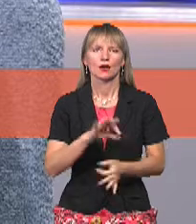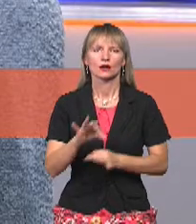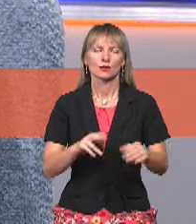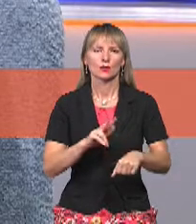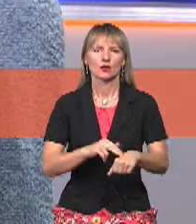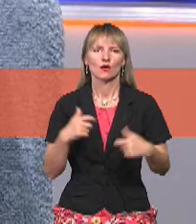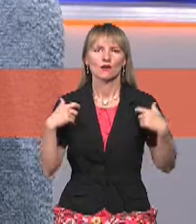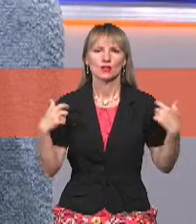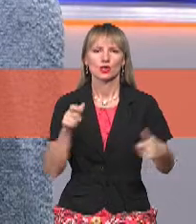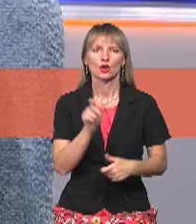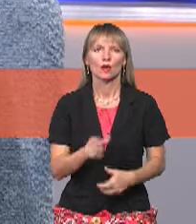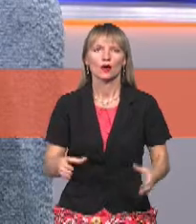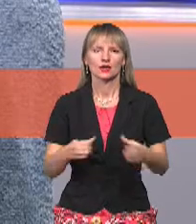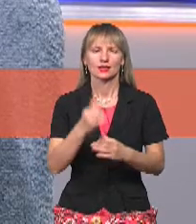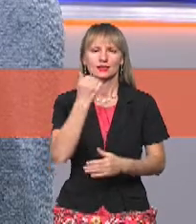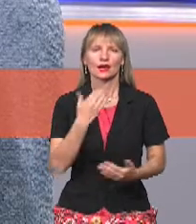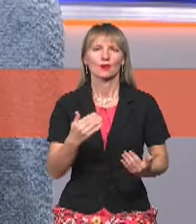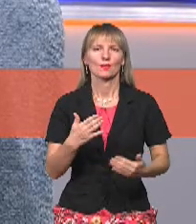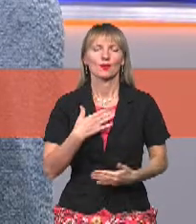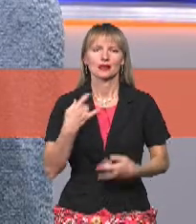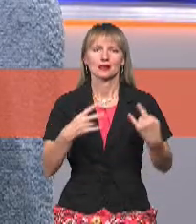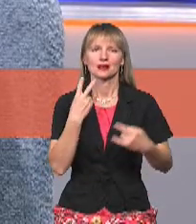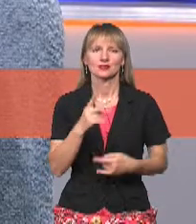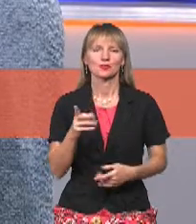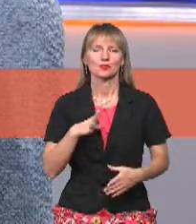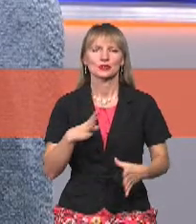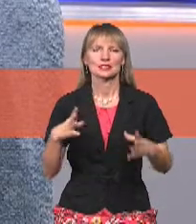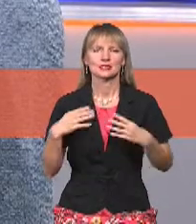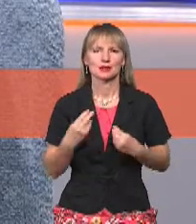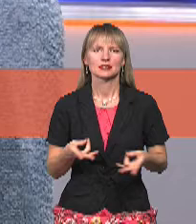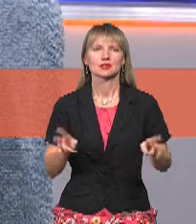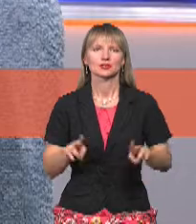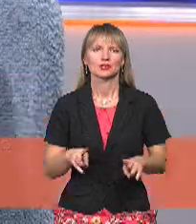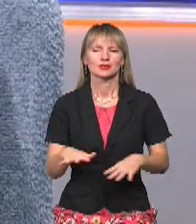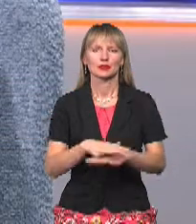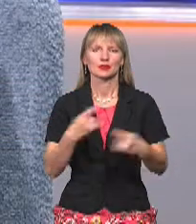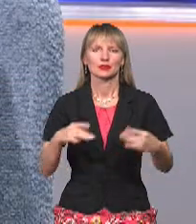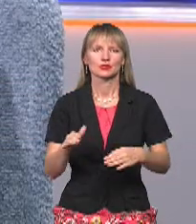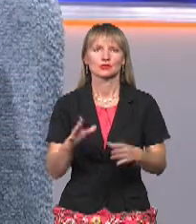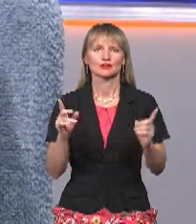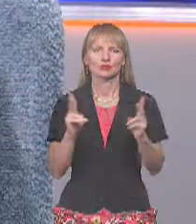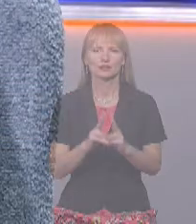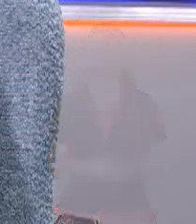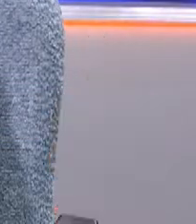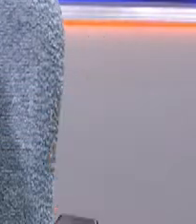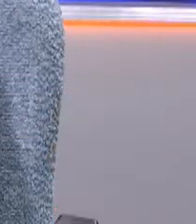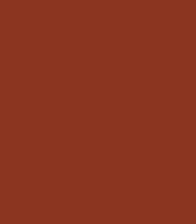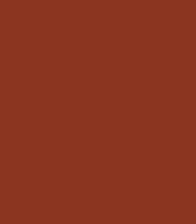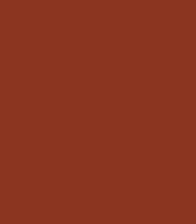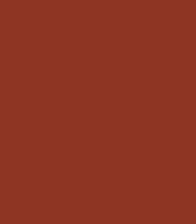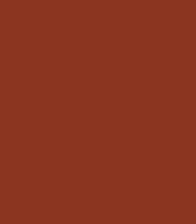«Поліцейський офіцер громади». Дякуємо нашим глядачам, що були з нами. Залишайтеся із Суспільним. На все добре. До побачення.